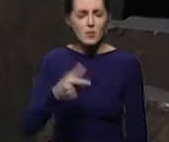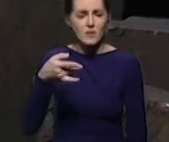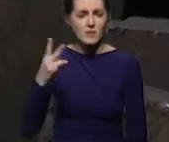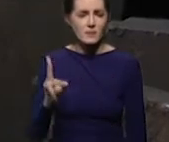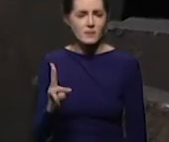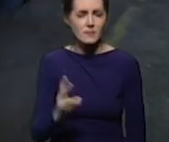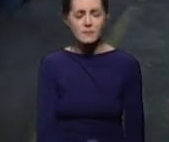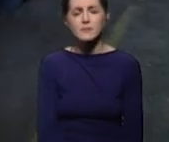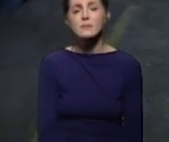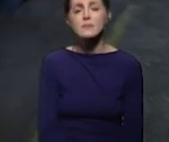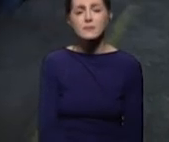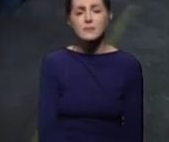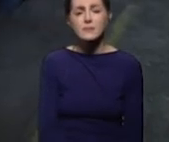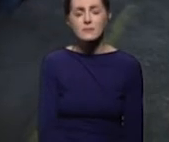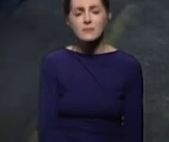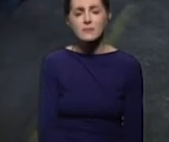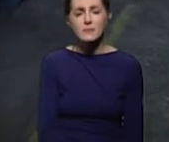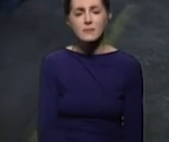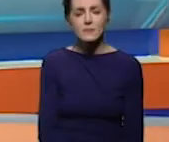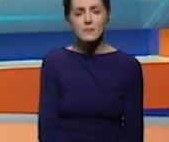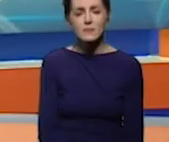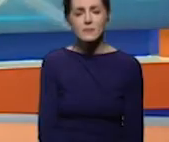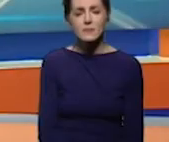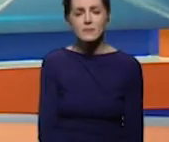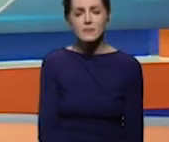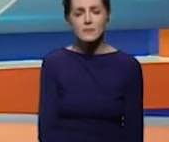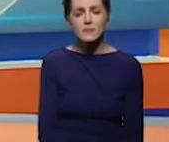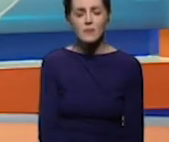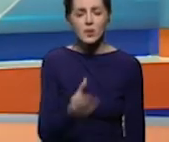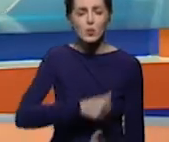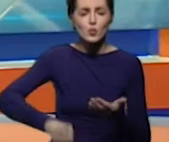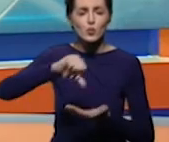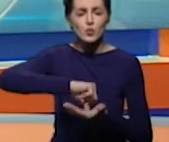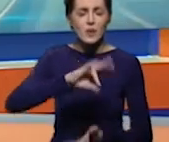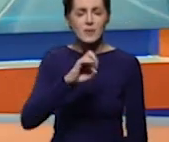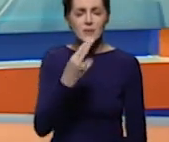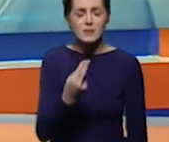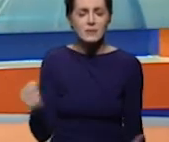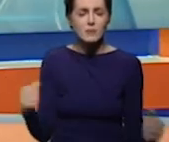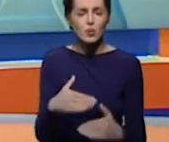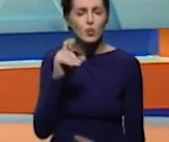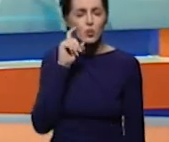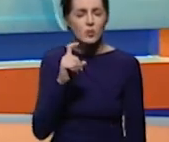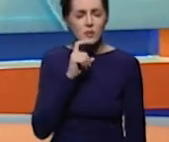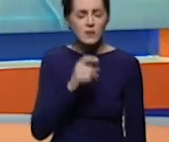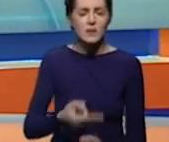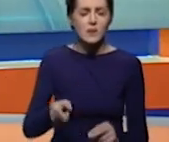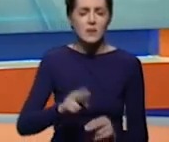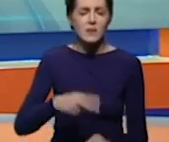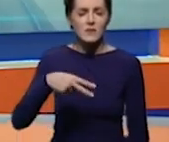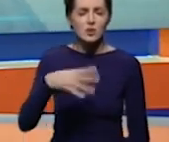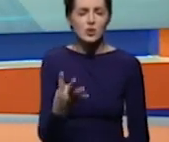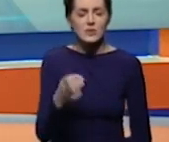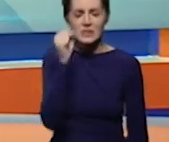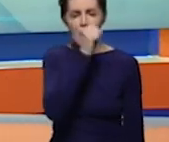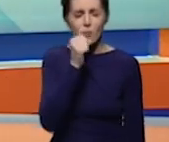Ольга Григор'ян, телеканал «Донбас». Учасників національної збірної України на 24-х